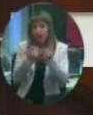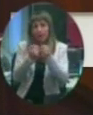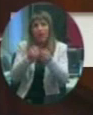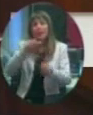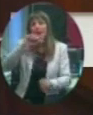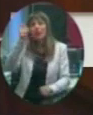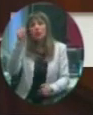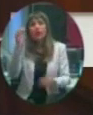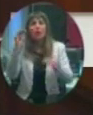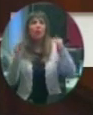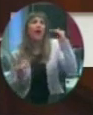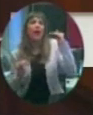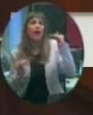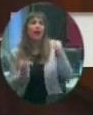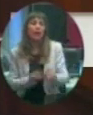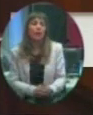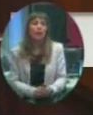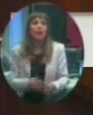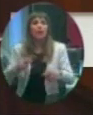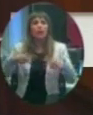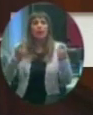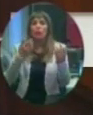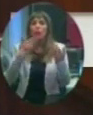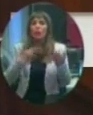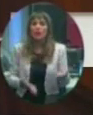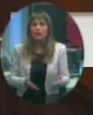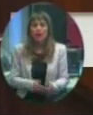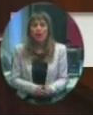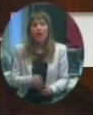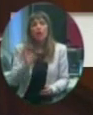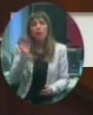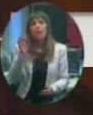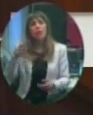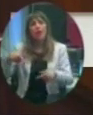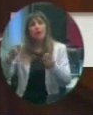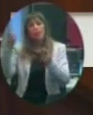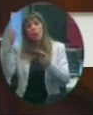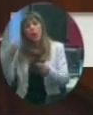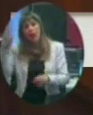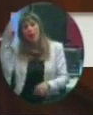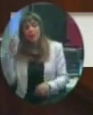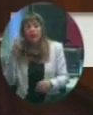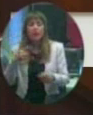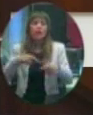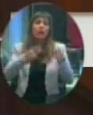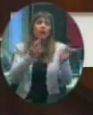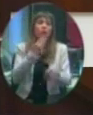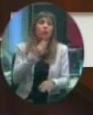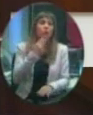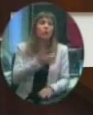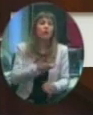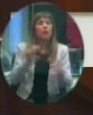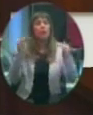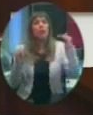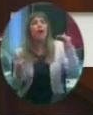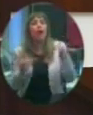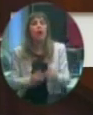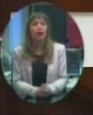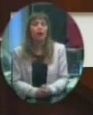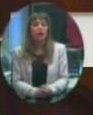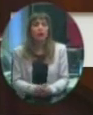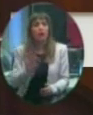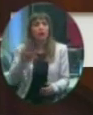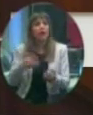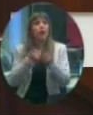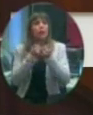הפערים והשסעים בחינוך בישראל, במיוחד בין החינוך הערבי לבין החינוך היהודי. בפניו גם האתגר